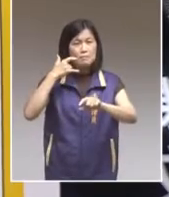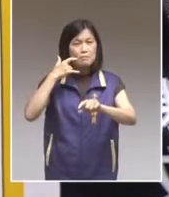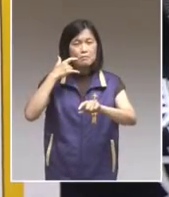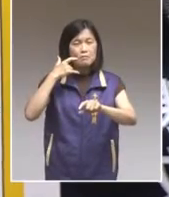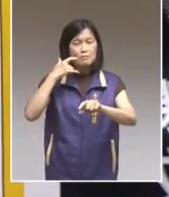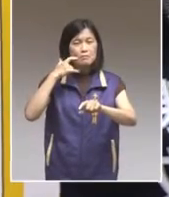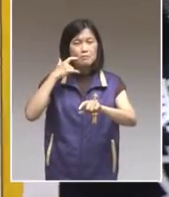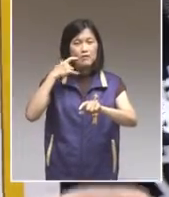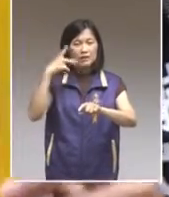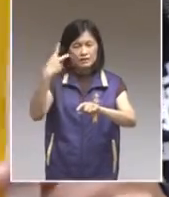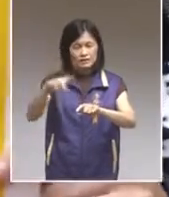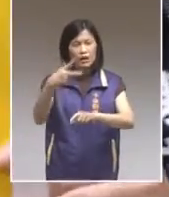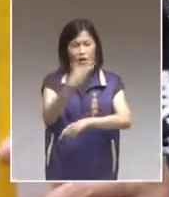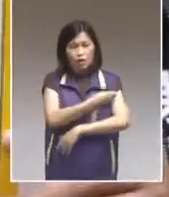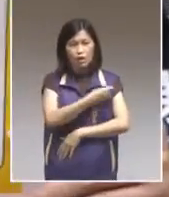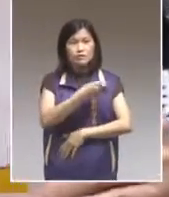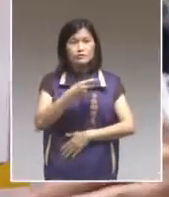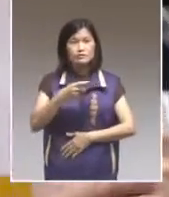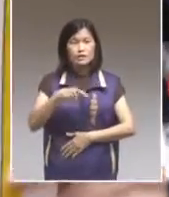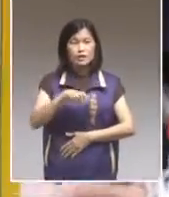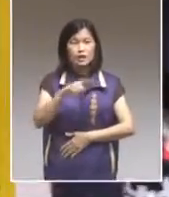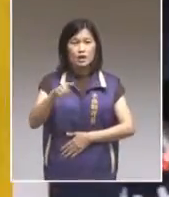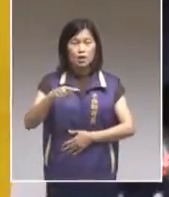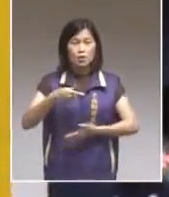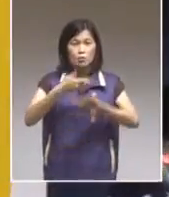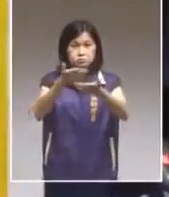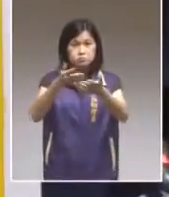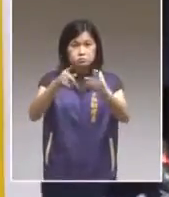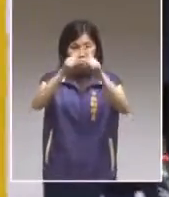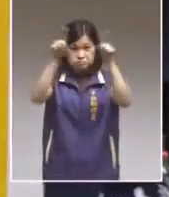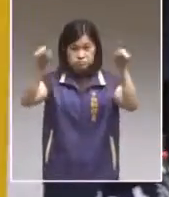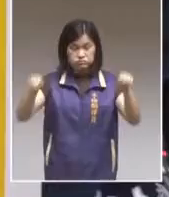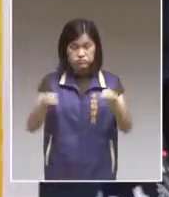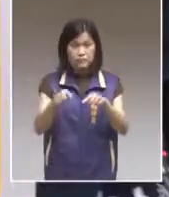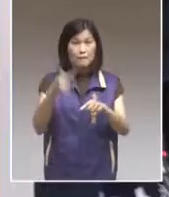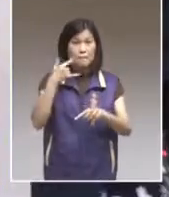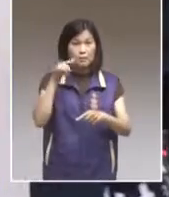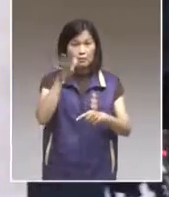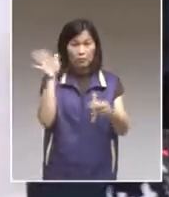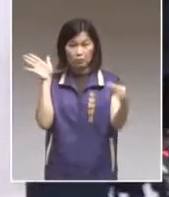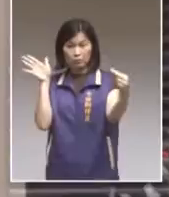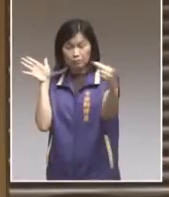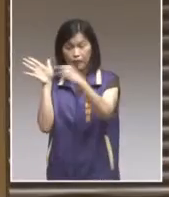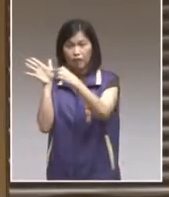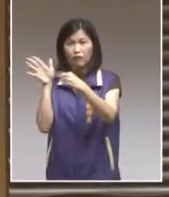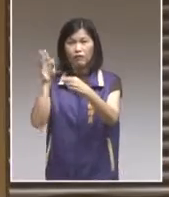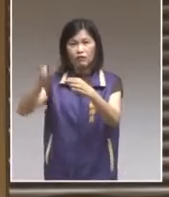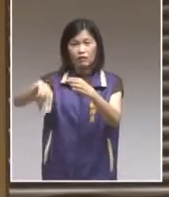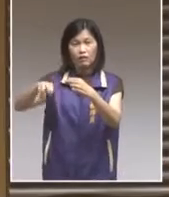那我们这里有提供这个样章，各位家长可以看到这个样章可以做一